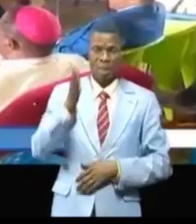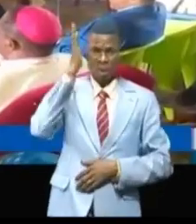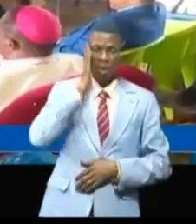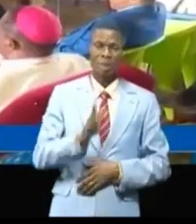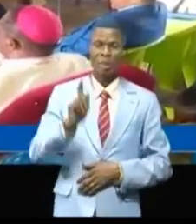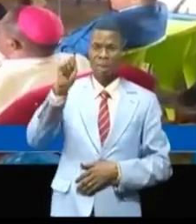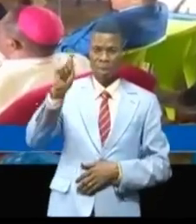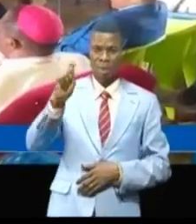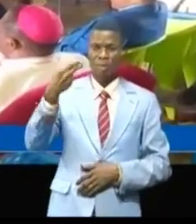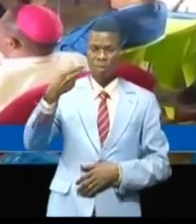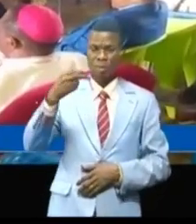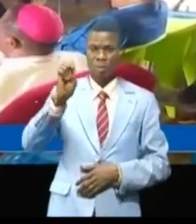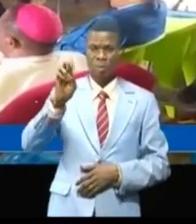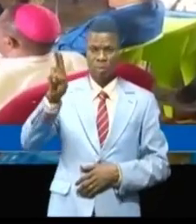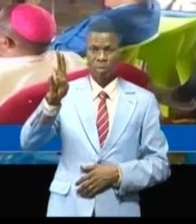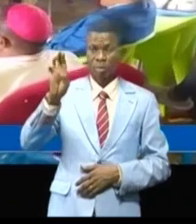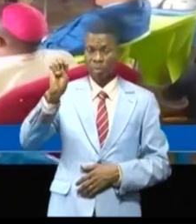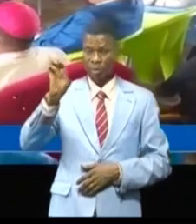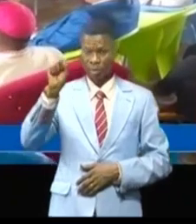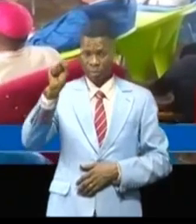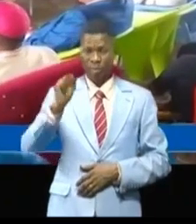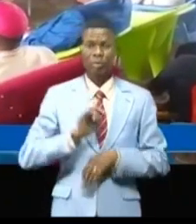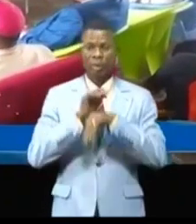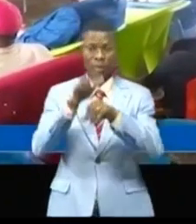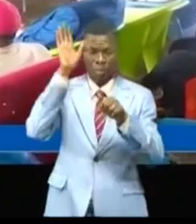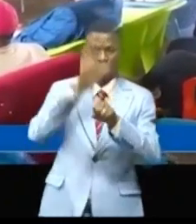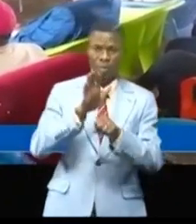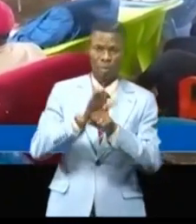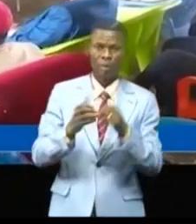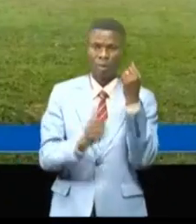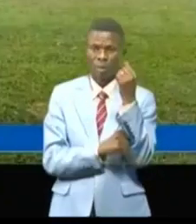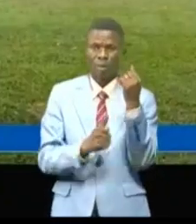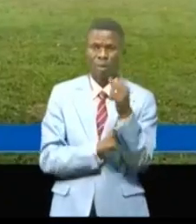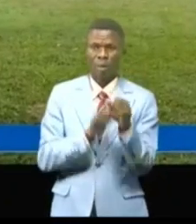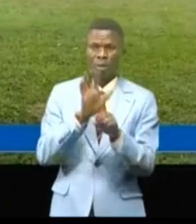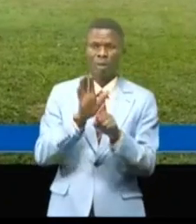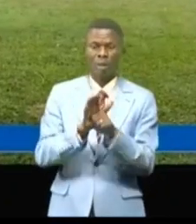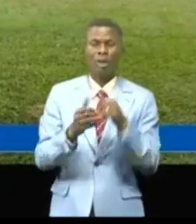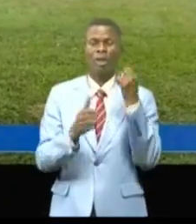l'Enfant Jésus de là-bas connaîtra la participation